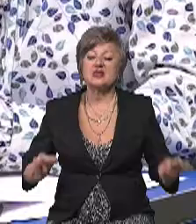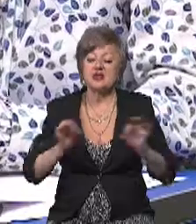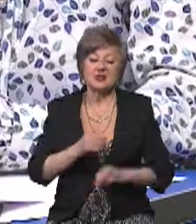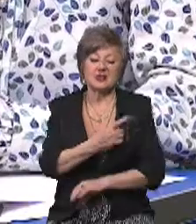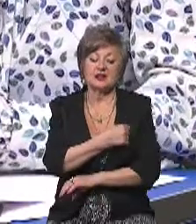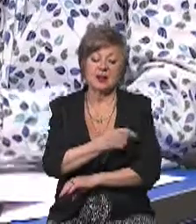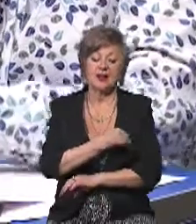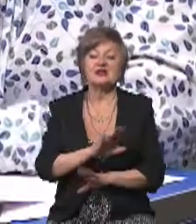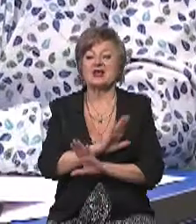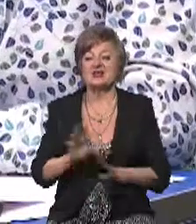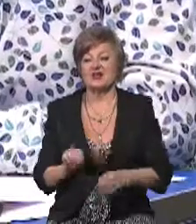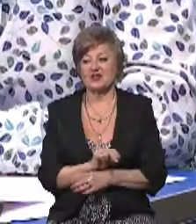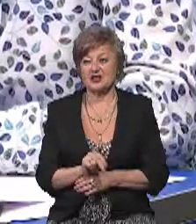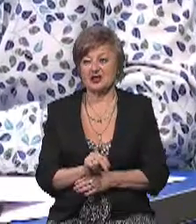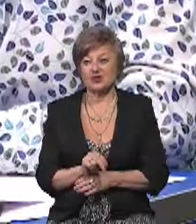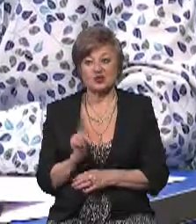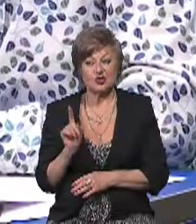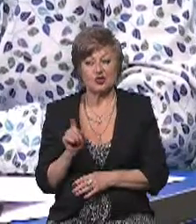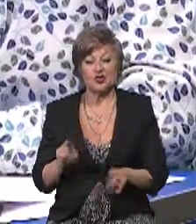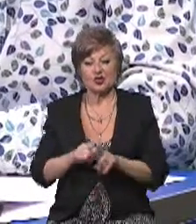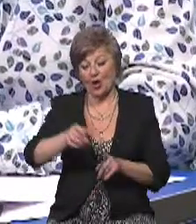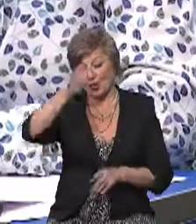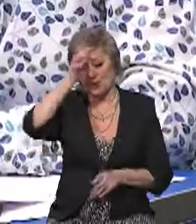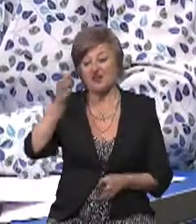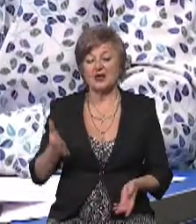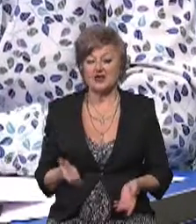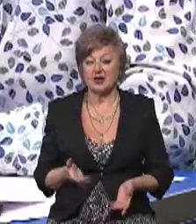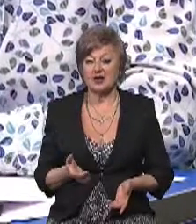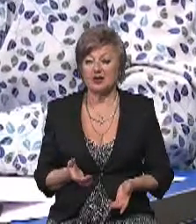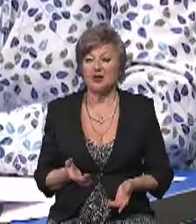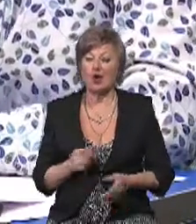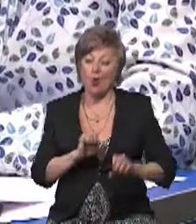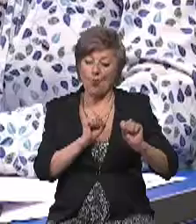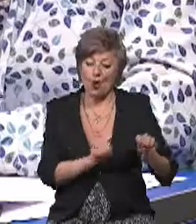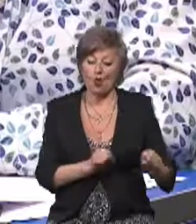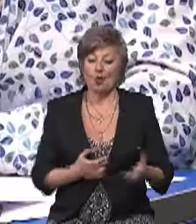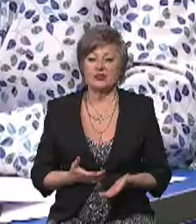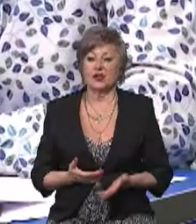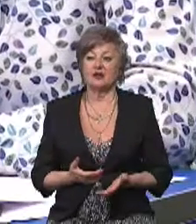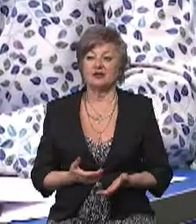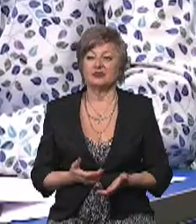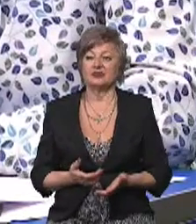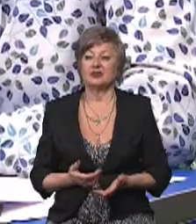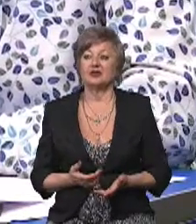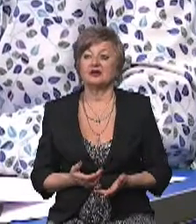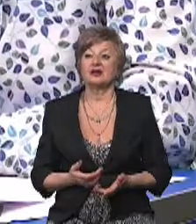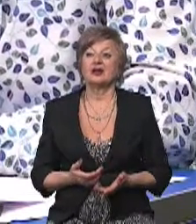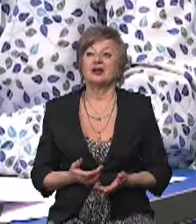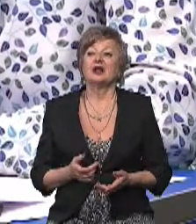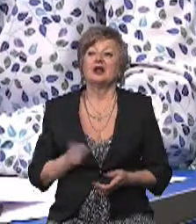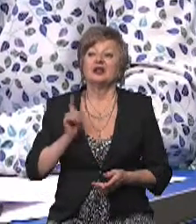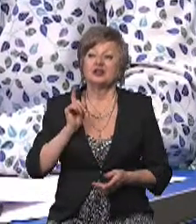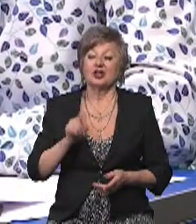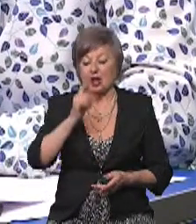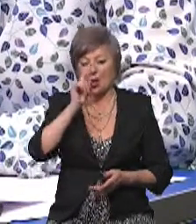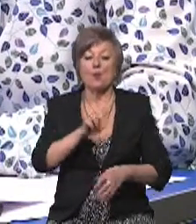медицину не вилікуємо. А от скажіть, те ж саме освіта. Те ж саме оборонна школа, те ж саме оборонна сфера, те ж